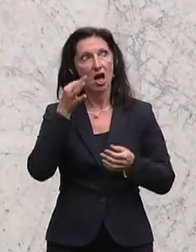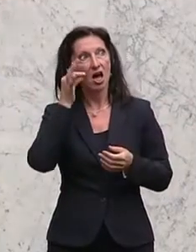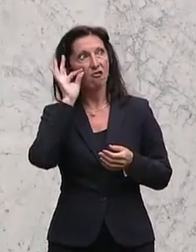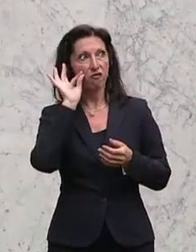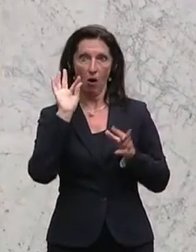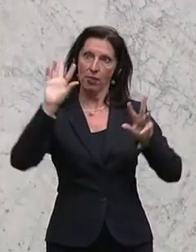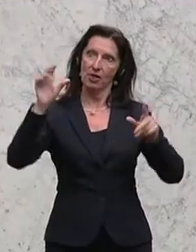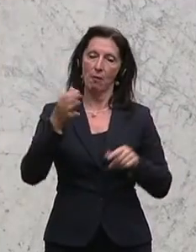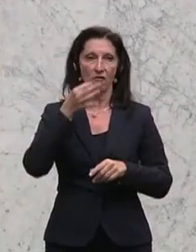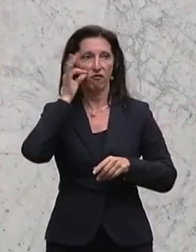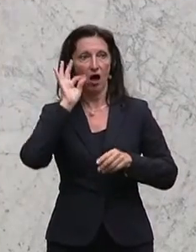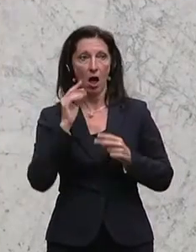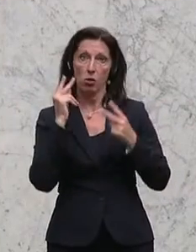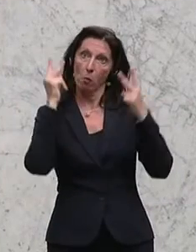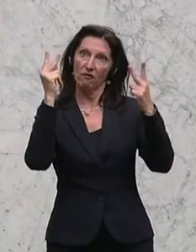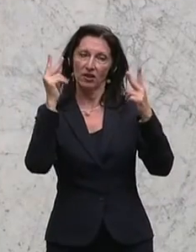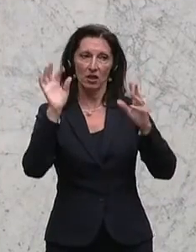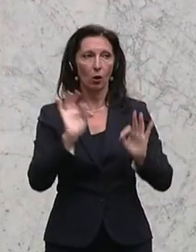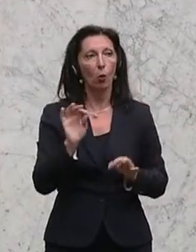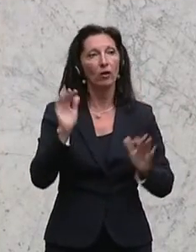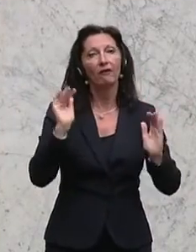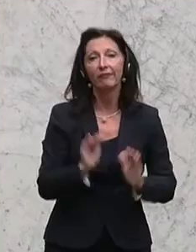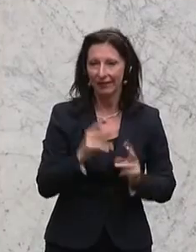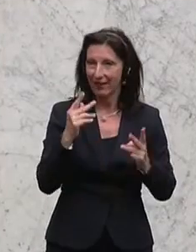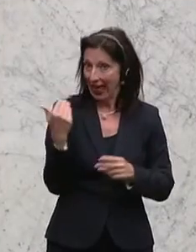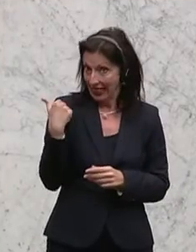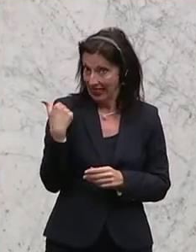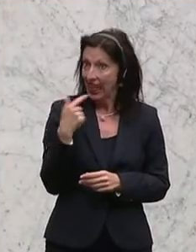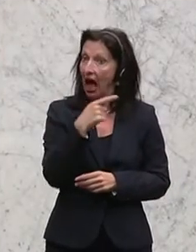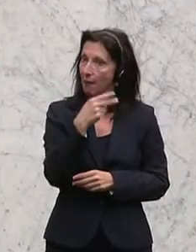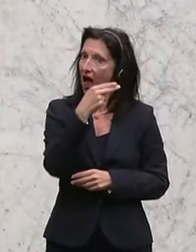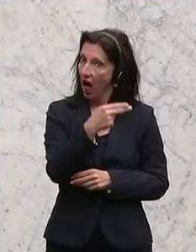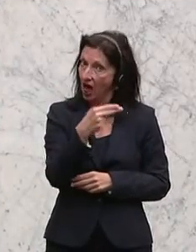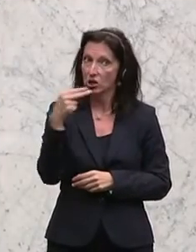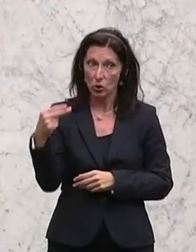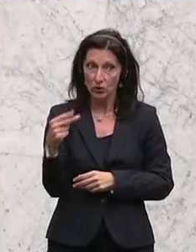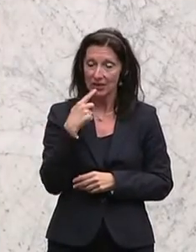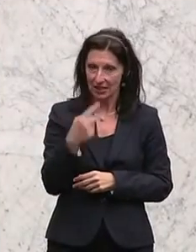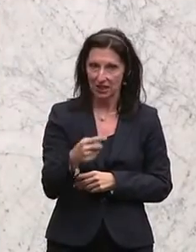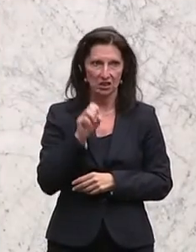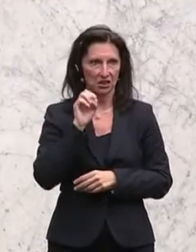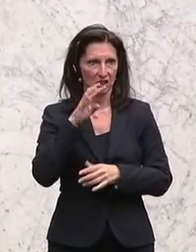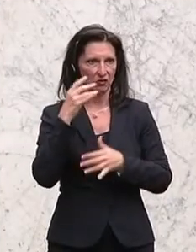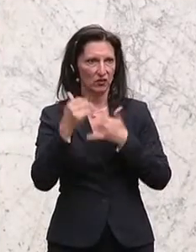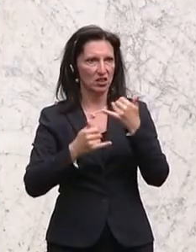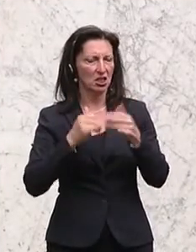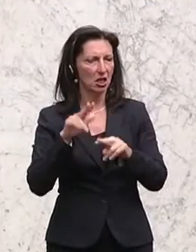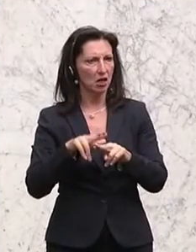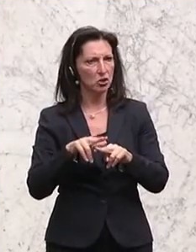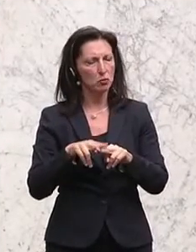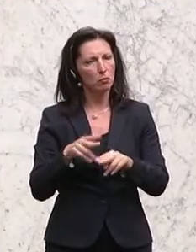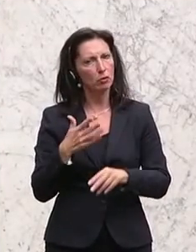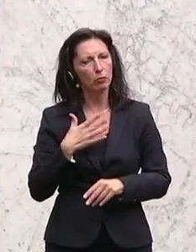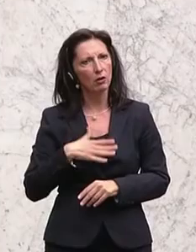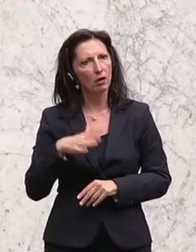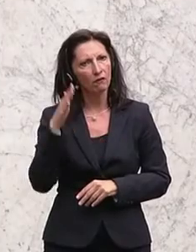hat, sagte sie damals. Ja, nach 14 Jahren würde es mich schon interessieren,